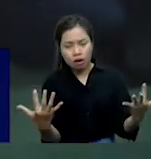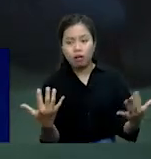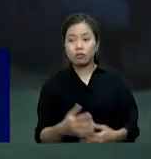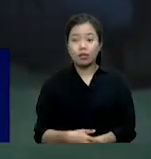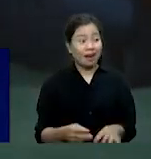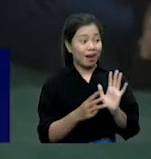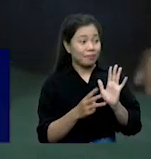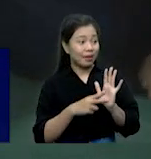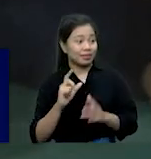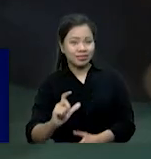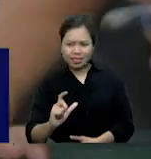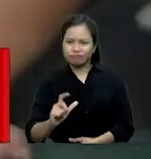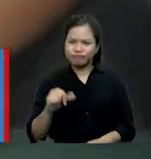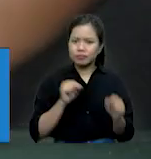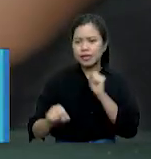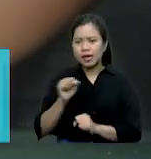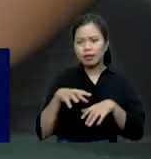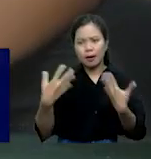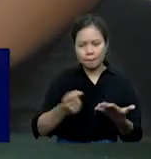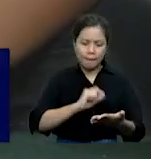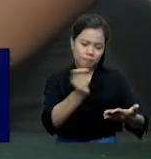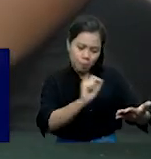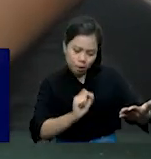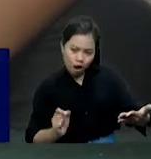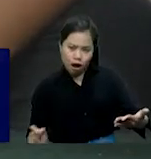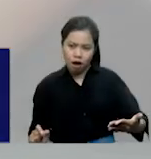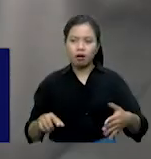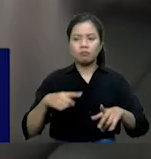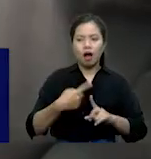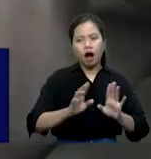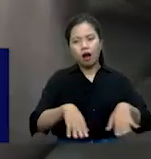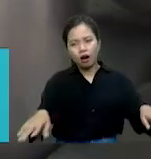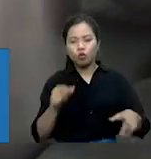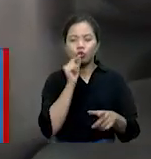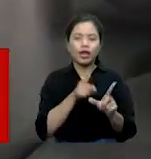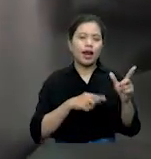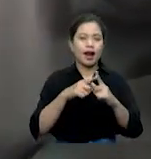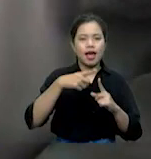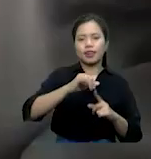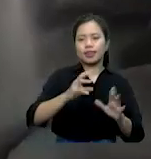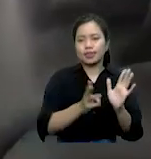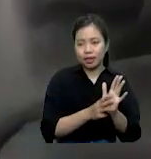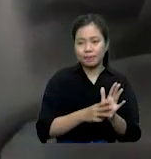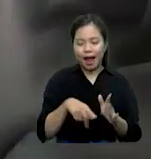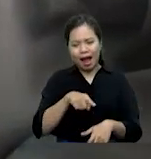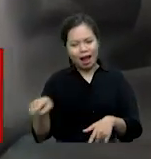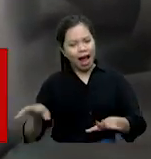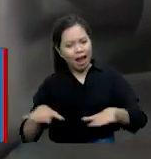juga menggelar kegiatan menggambar dan mewarnai bagi anak-anak yatim piatu. Seru, terus